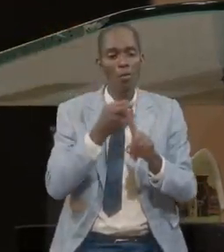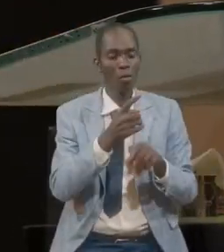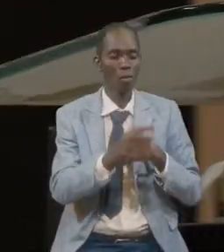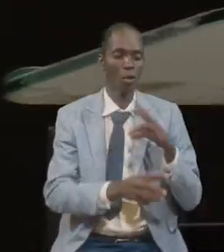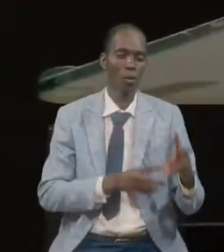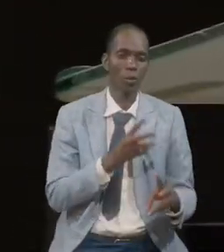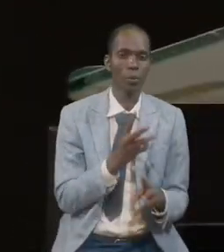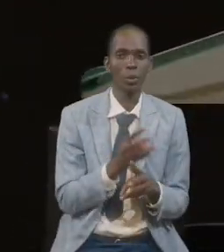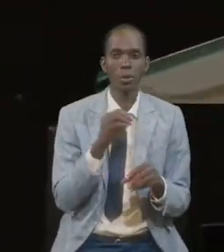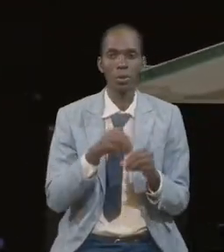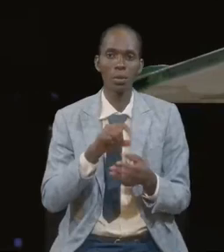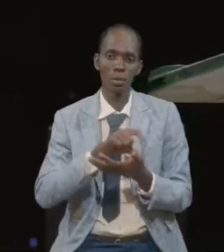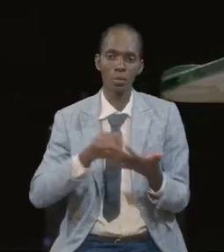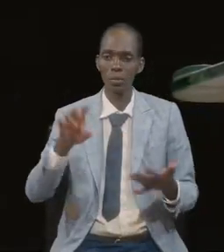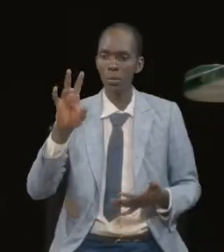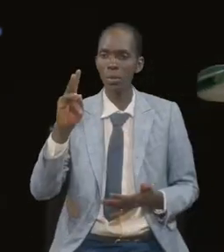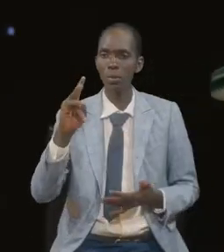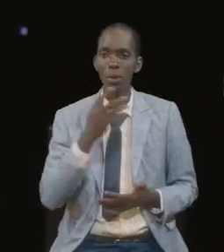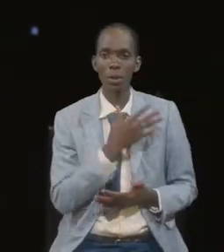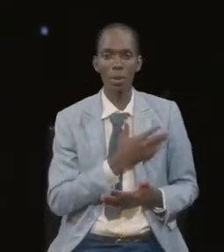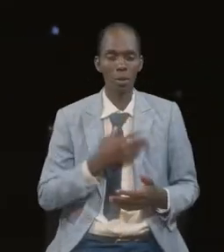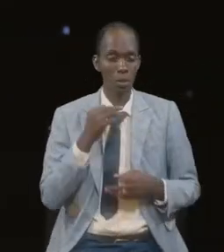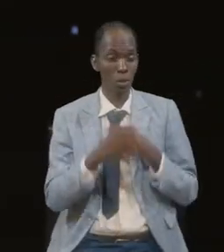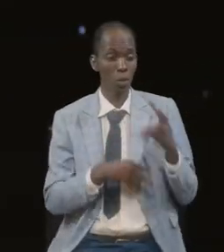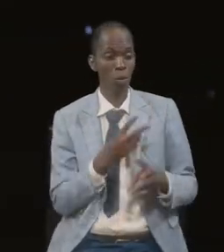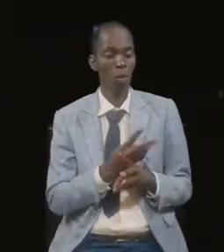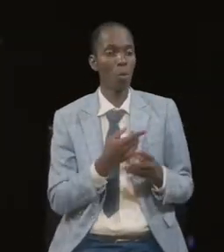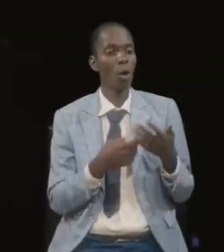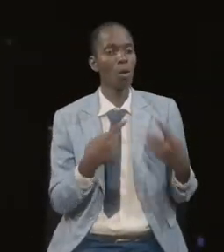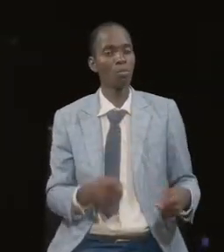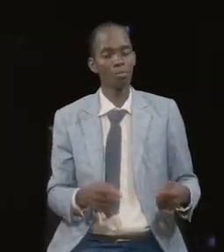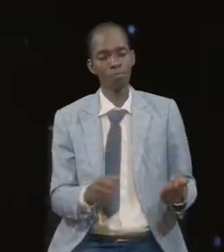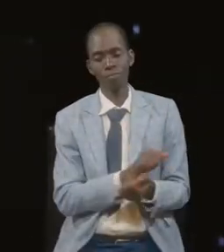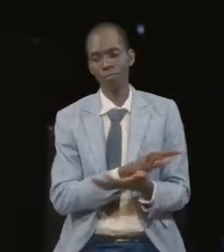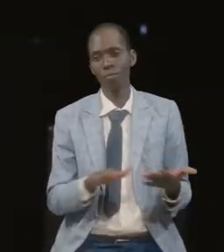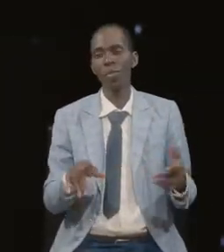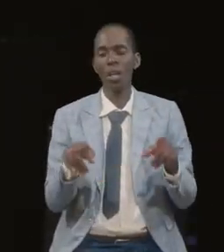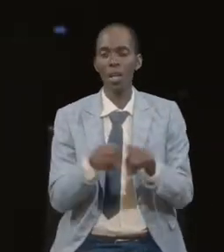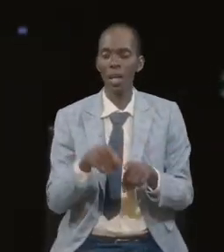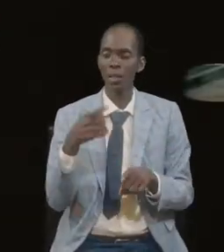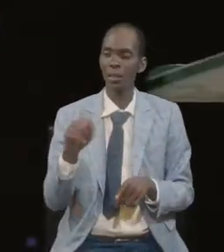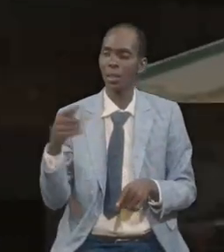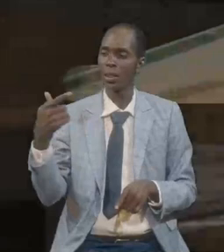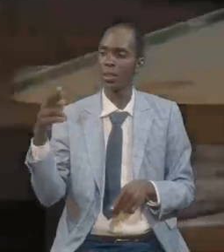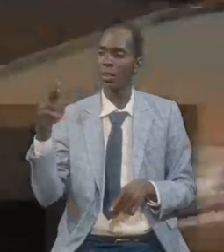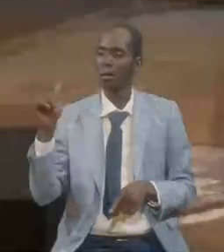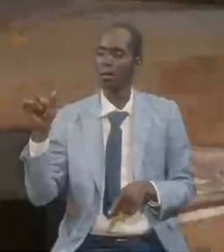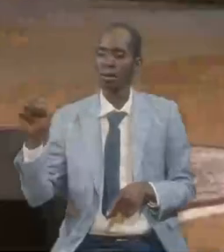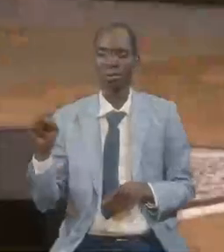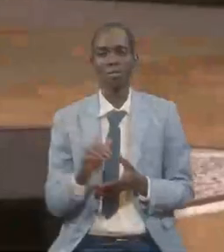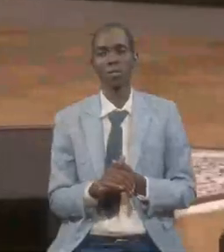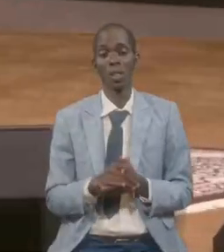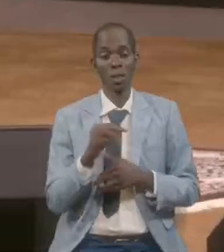17 dit, « Et le monde passe comme une herbe. » Et le